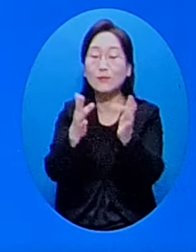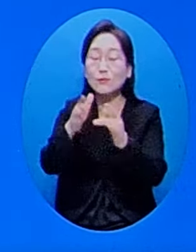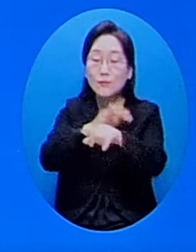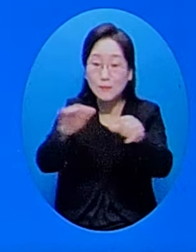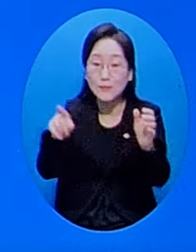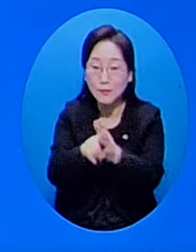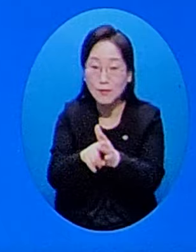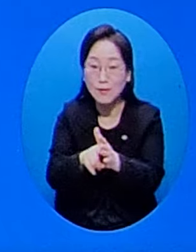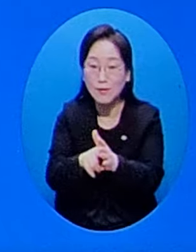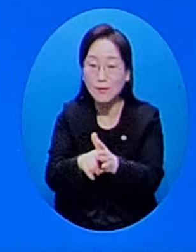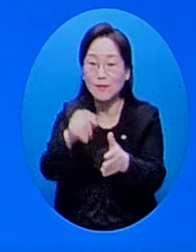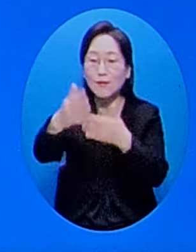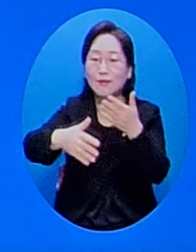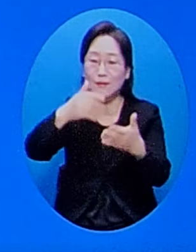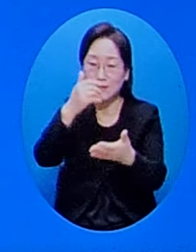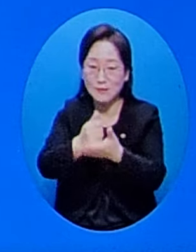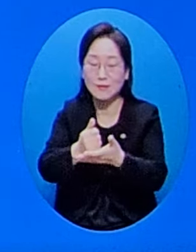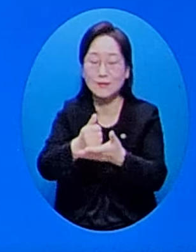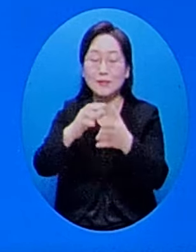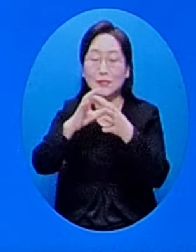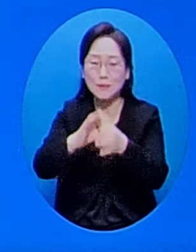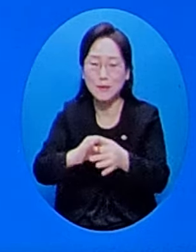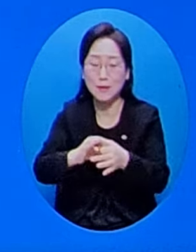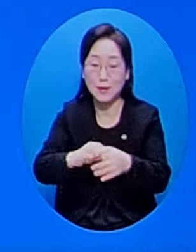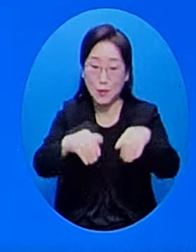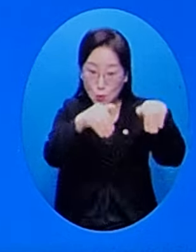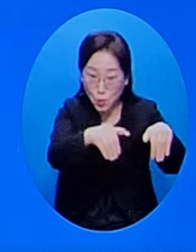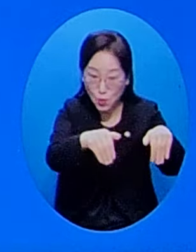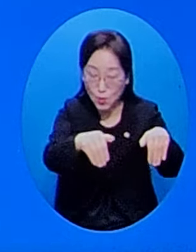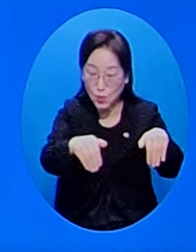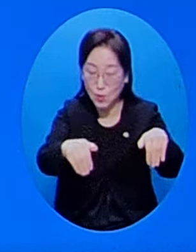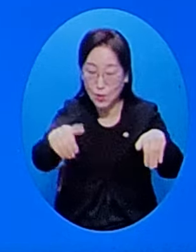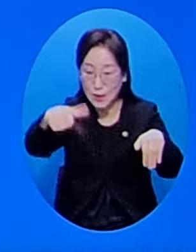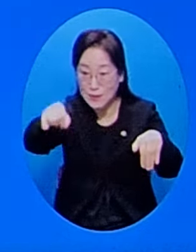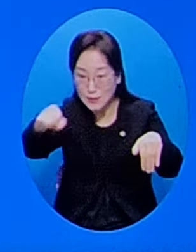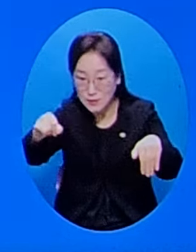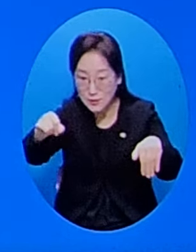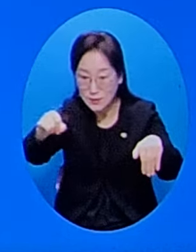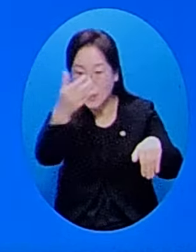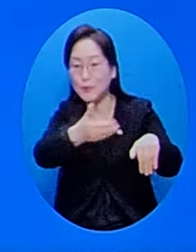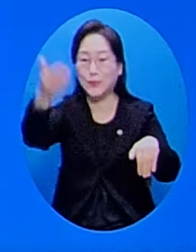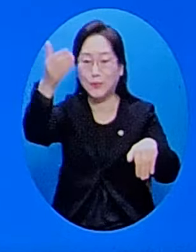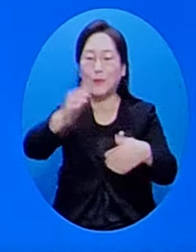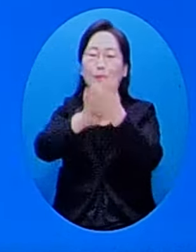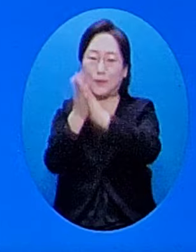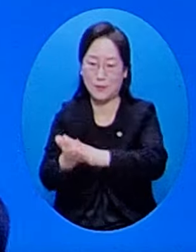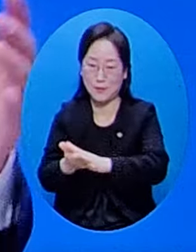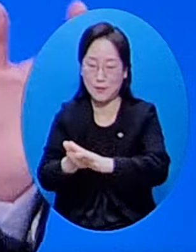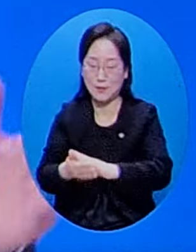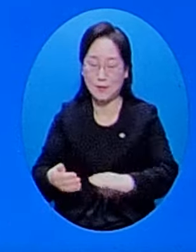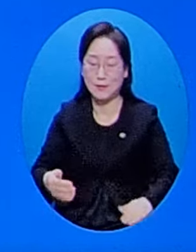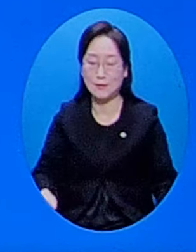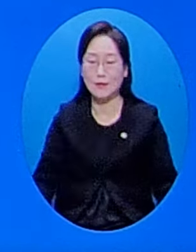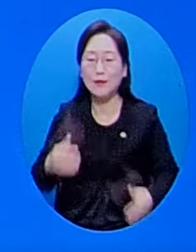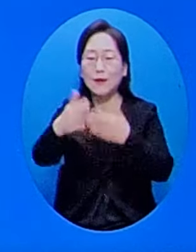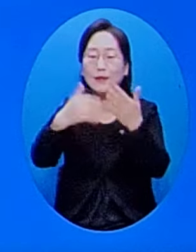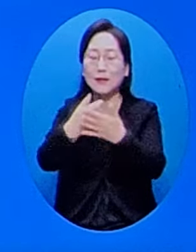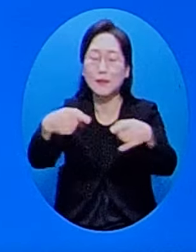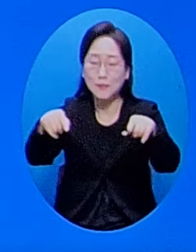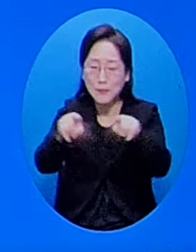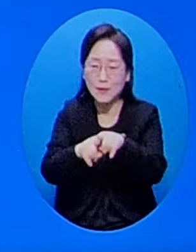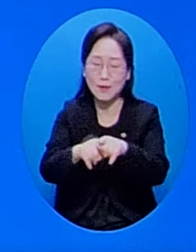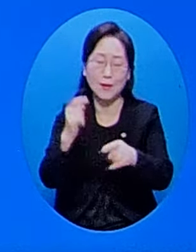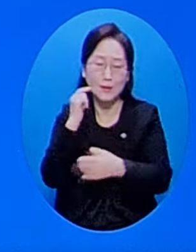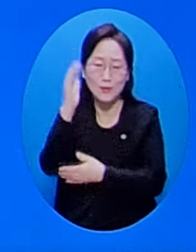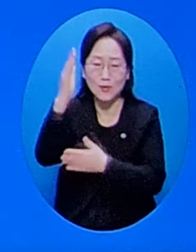우리가 하나님의 종에서 하나님의 자녀로 신분이 상승되어서 하나님과 함께 영광스러운